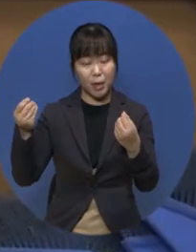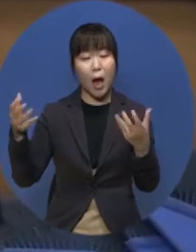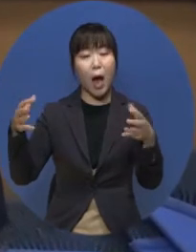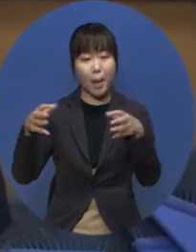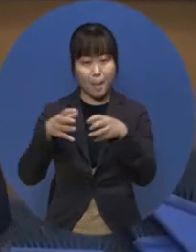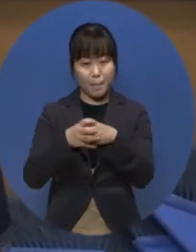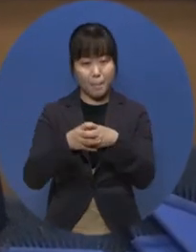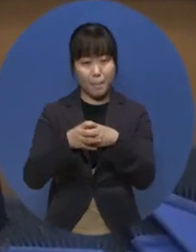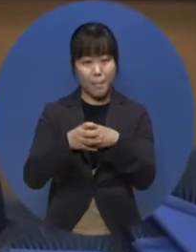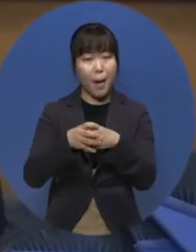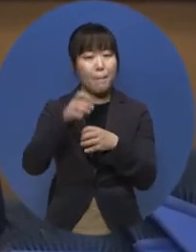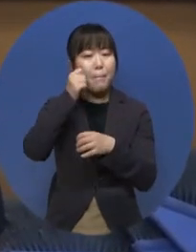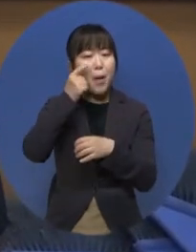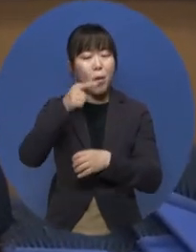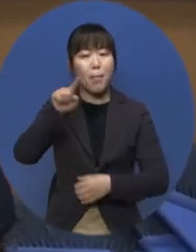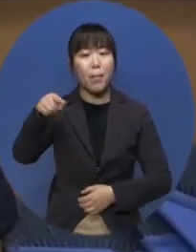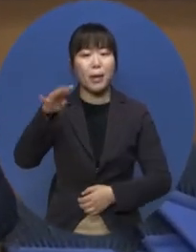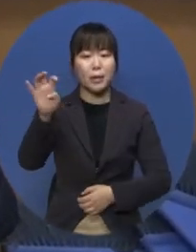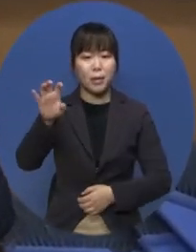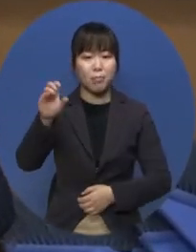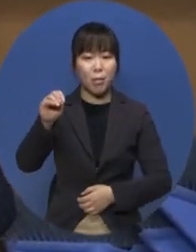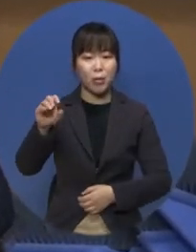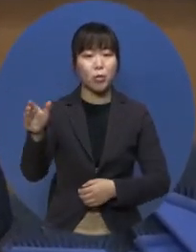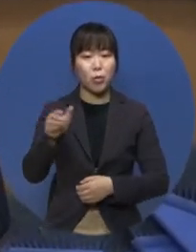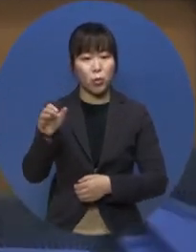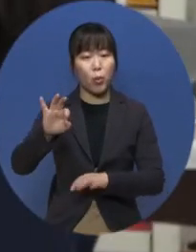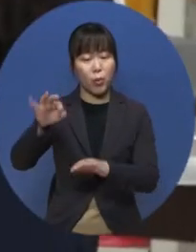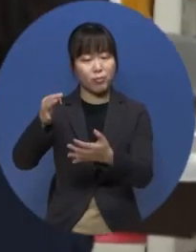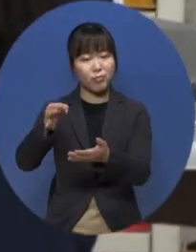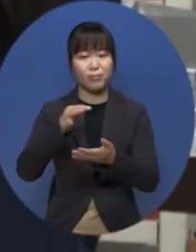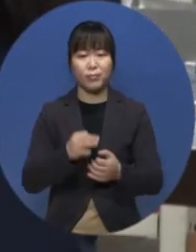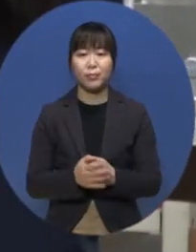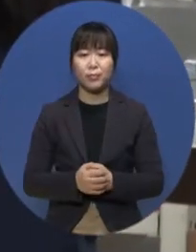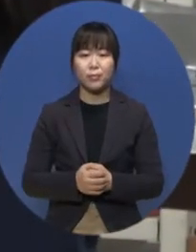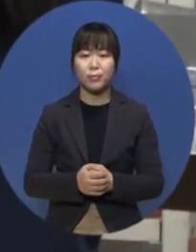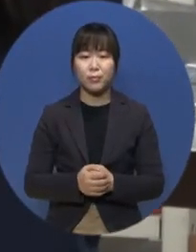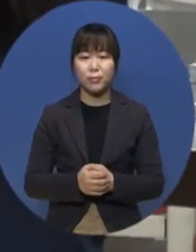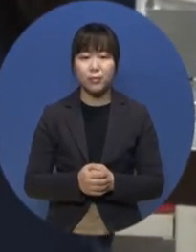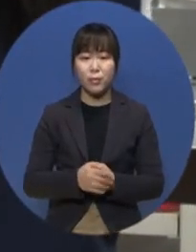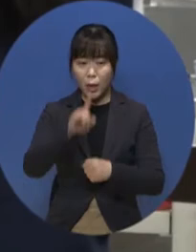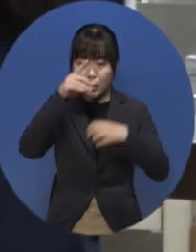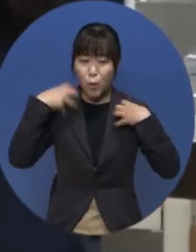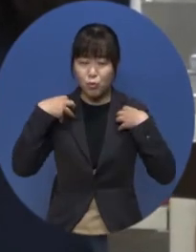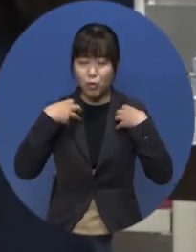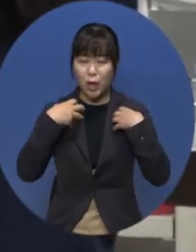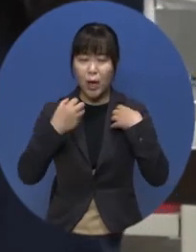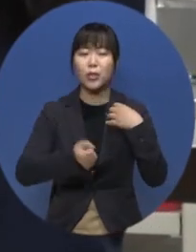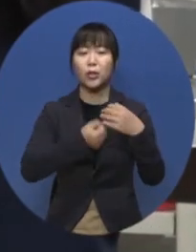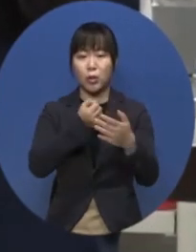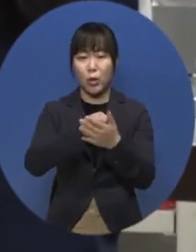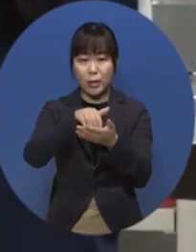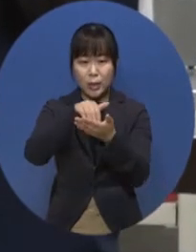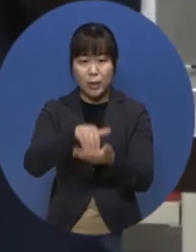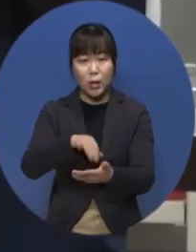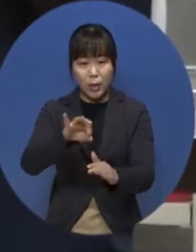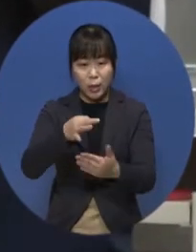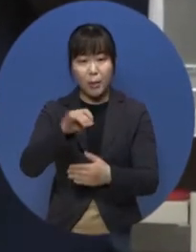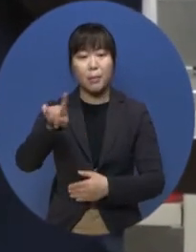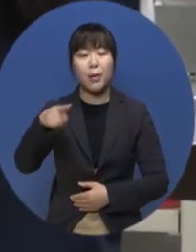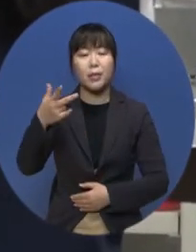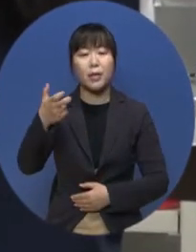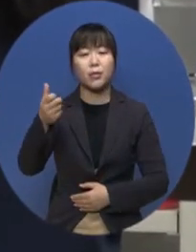포함해 매울 140만 원을 받고 있습니다 이것은 정부가 정한 최저 임금 179